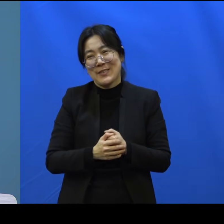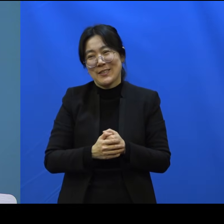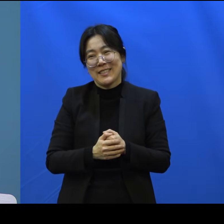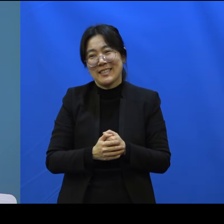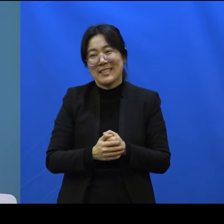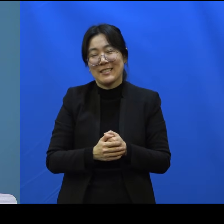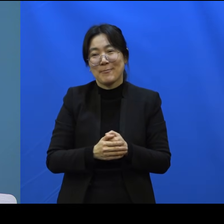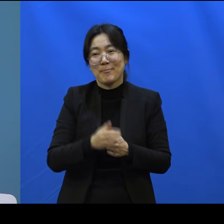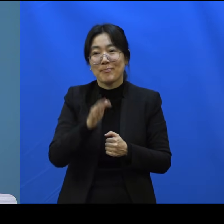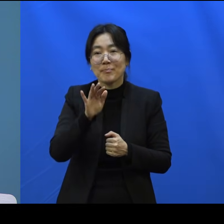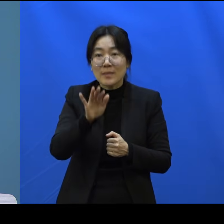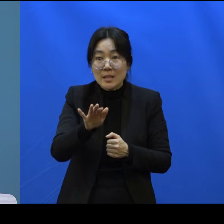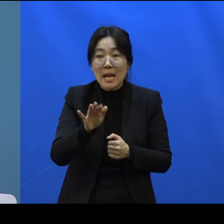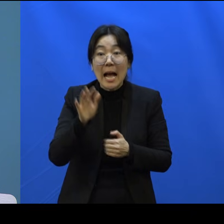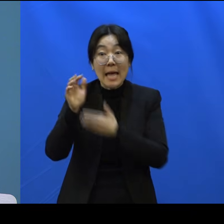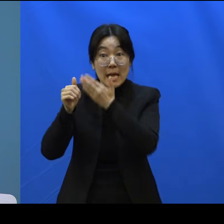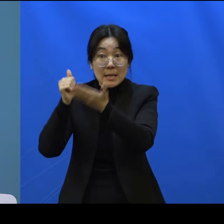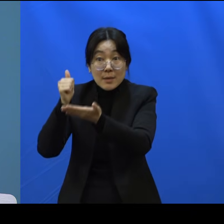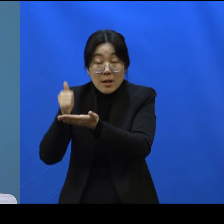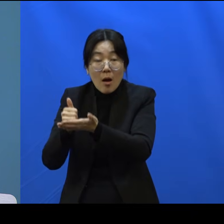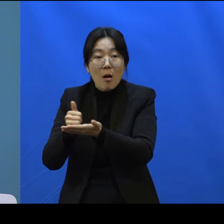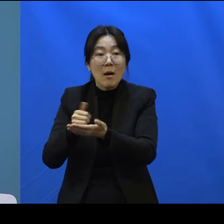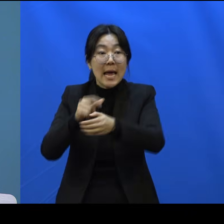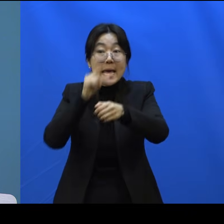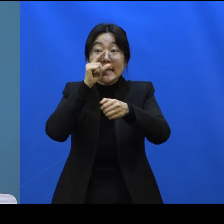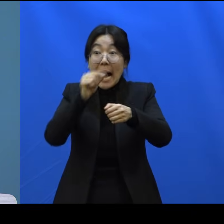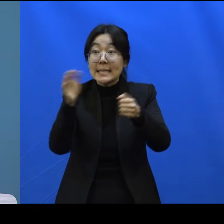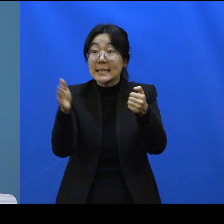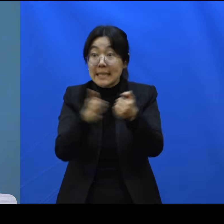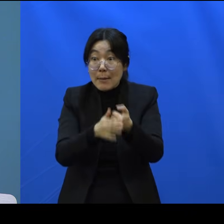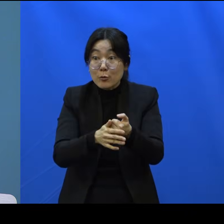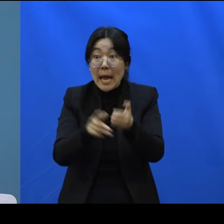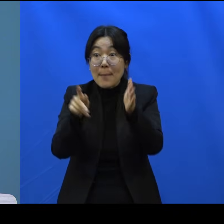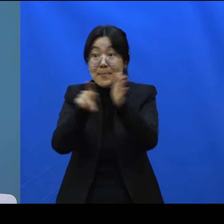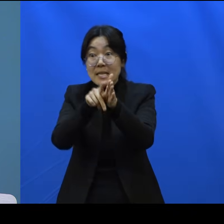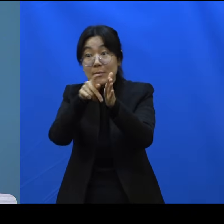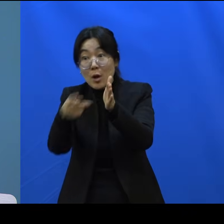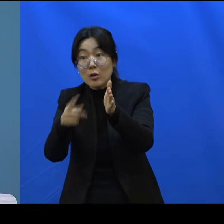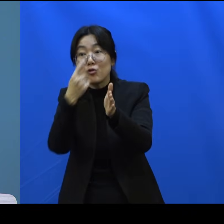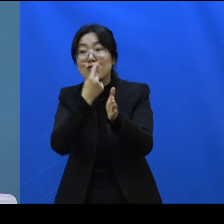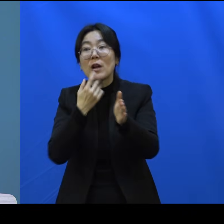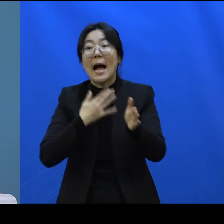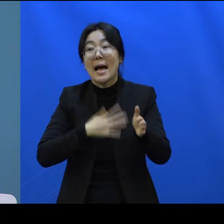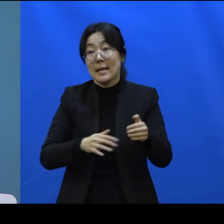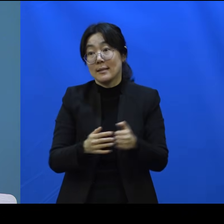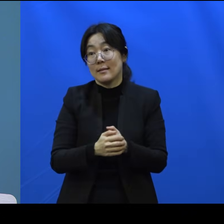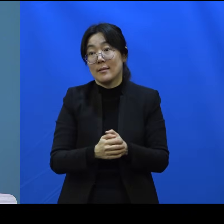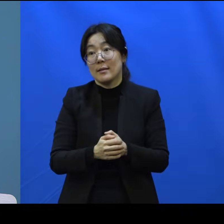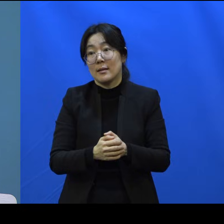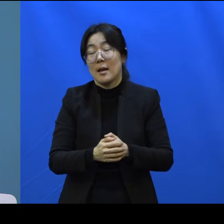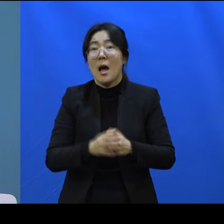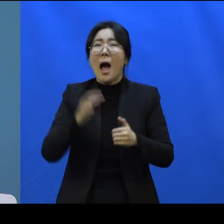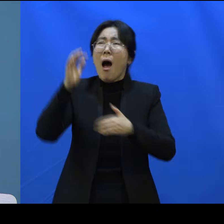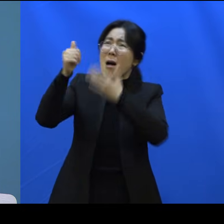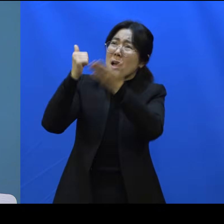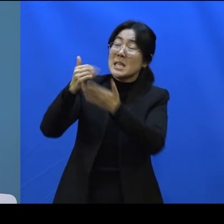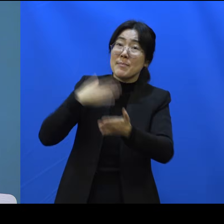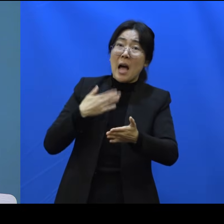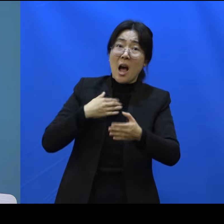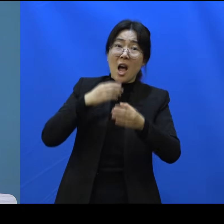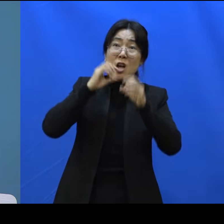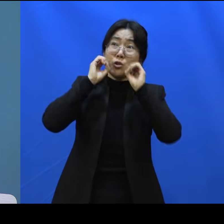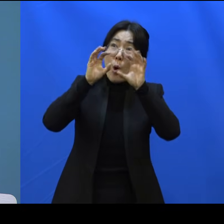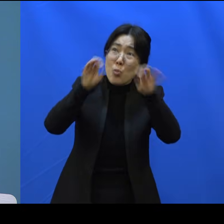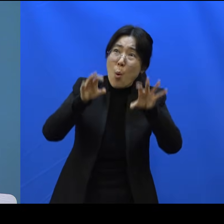결코 방해받지 않을 거라는 거예요. 바울은 그 가시를 제거해야 내 사역이 풀릴 거라고